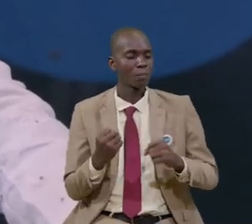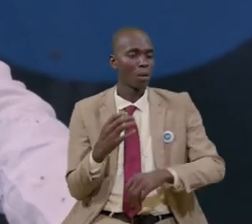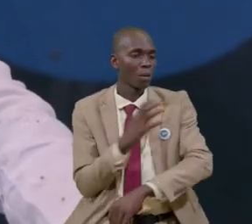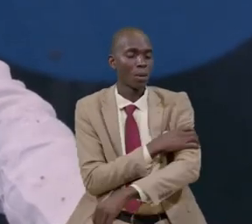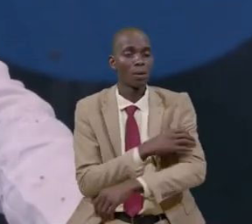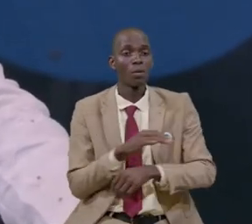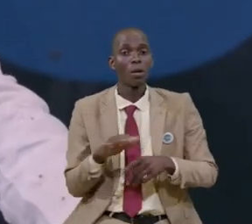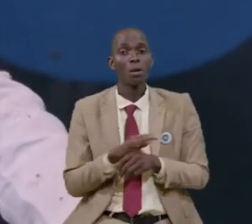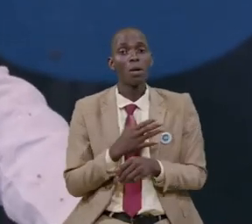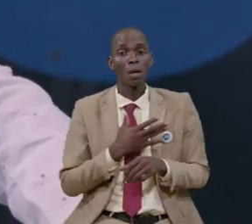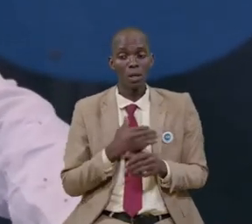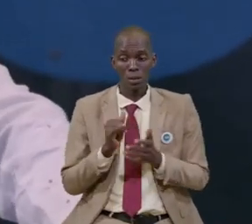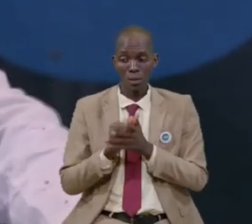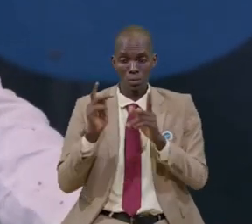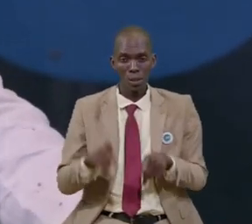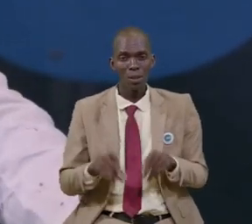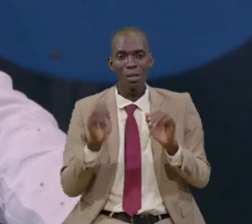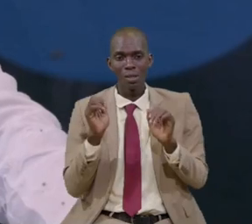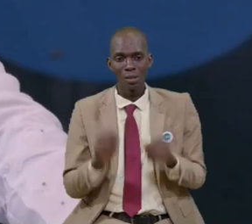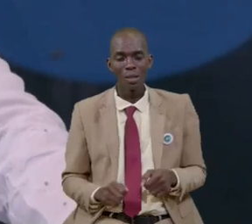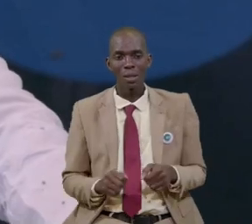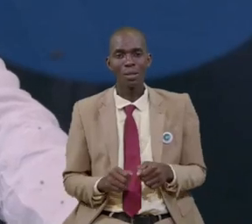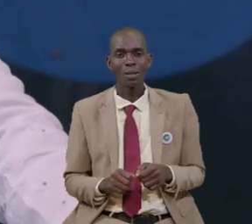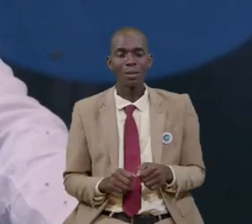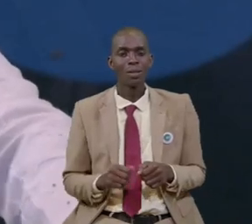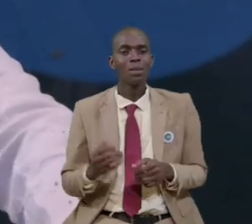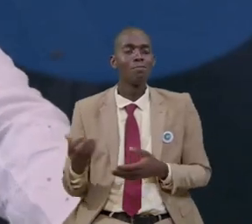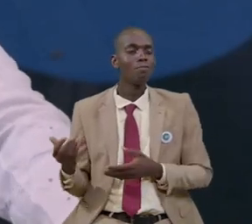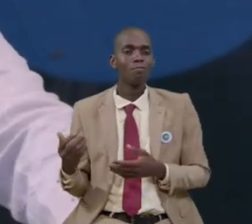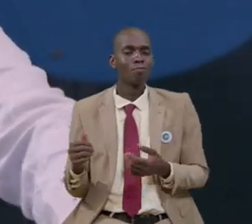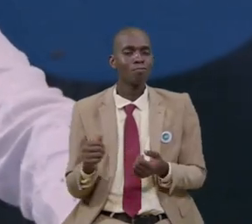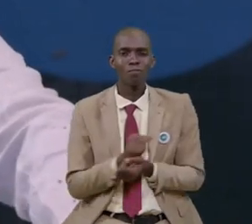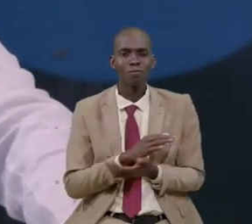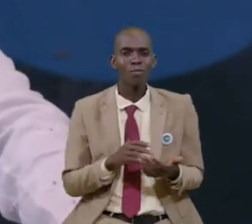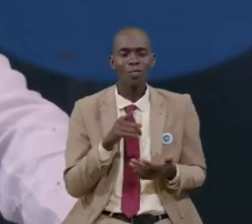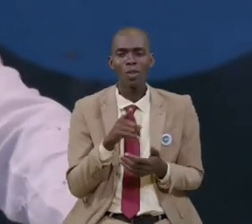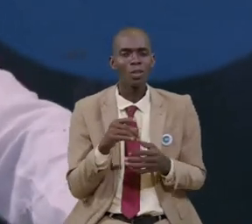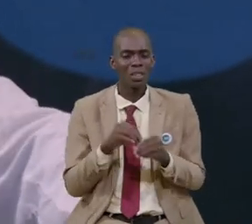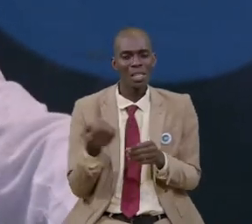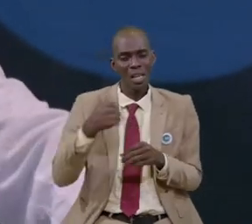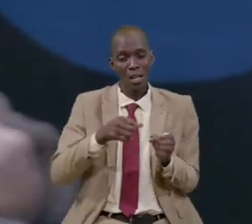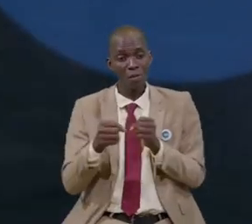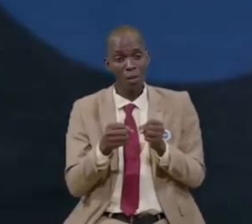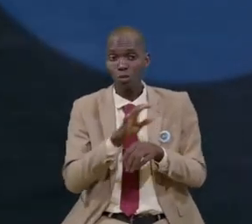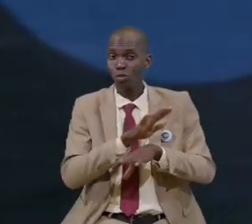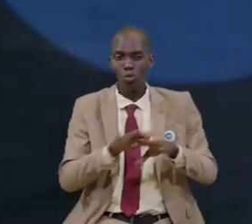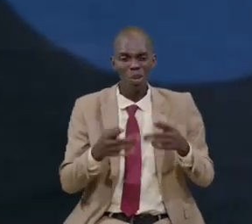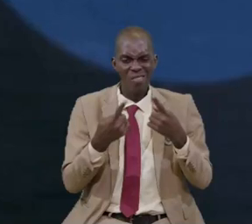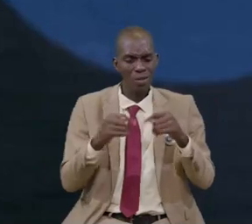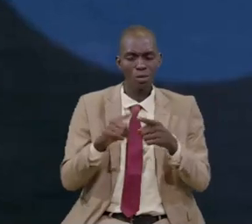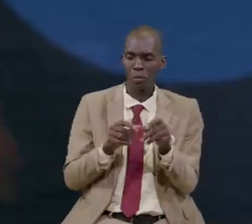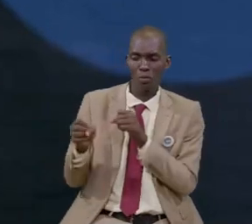et ils peuvent même sinon, te renverser encore. Tu ne peux même pas te battre avec